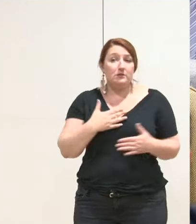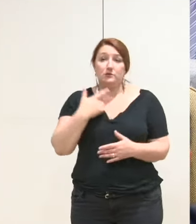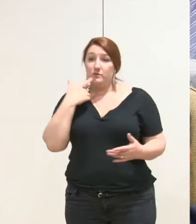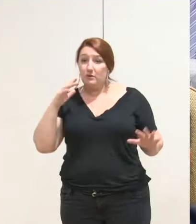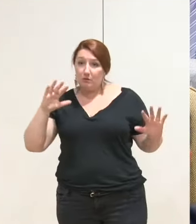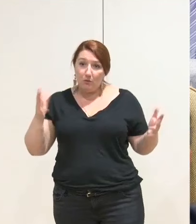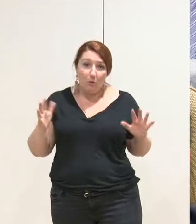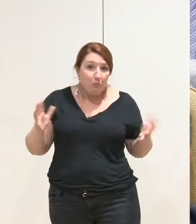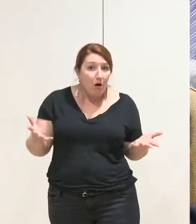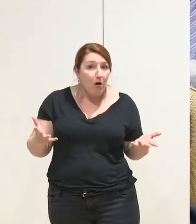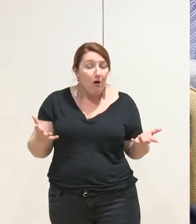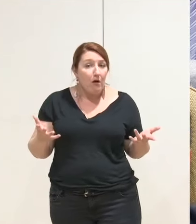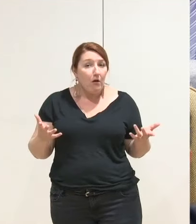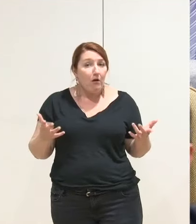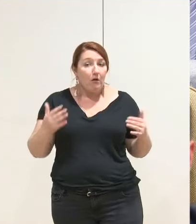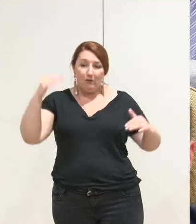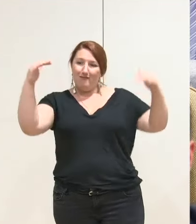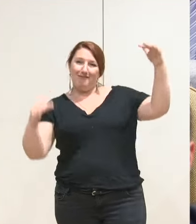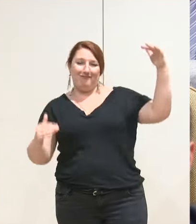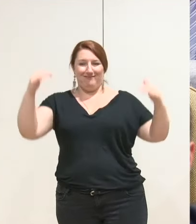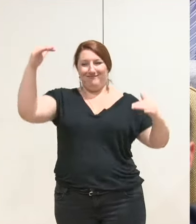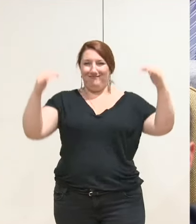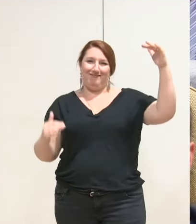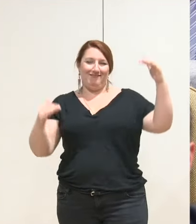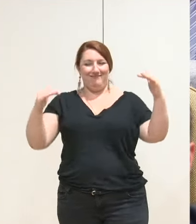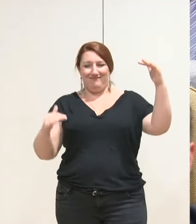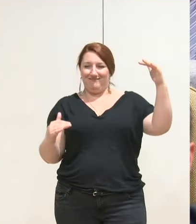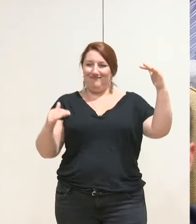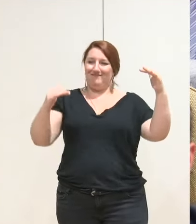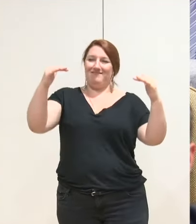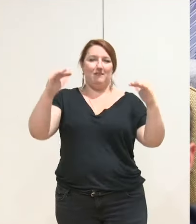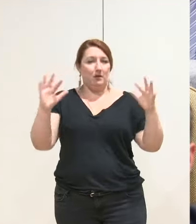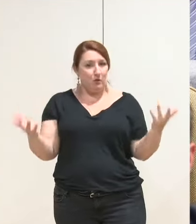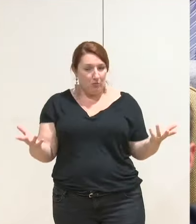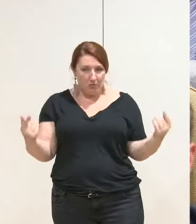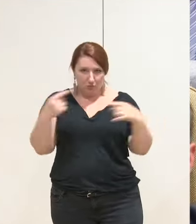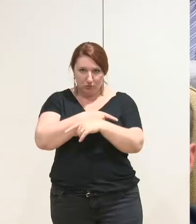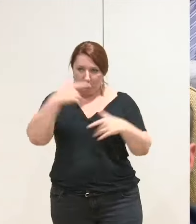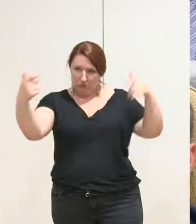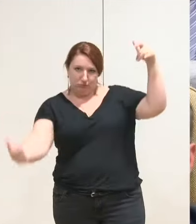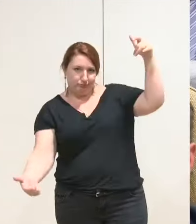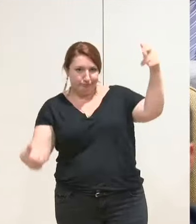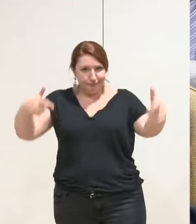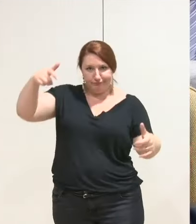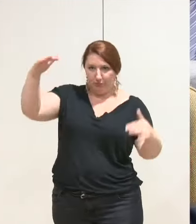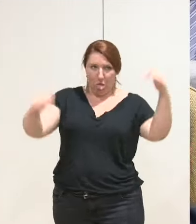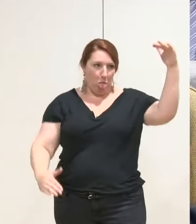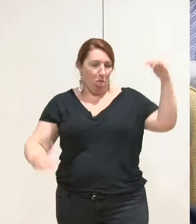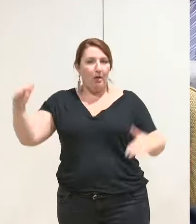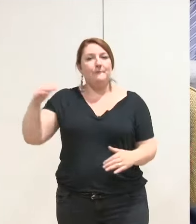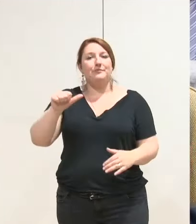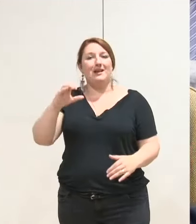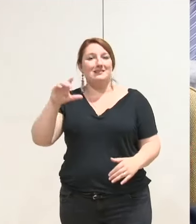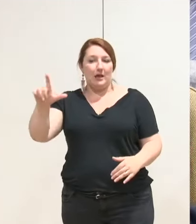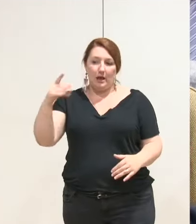ainsi vous comptez réduire les inégalités sociales nous vous demandons d'entendre les arguments de la cl de